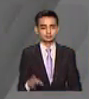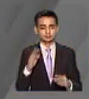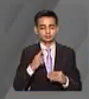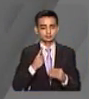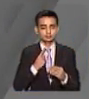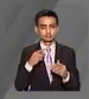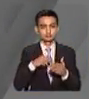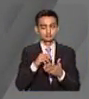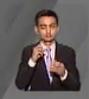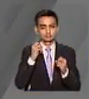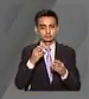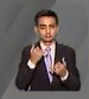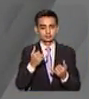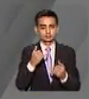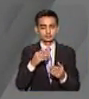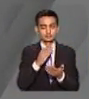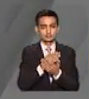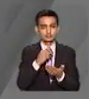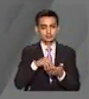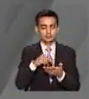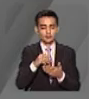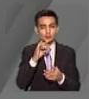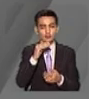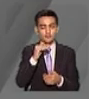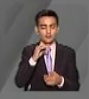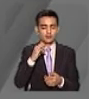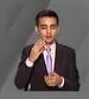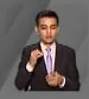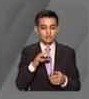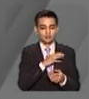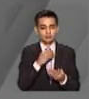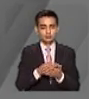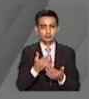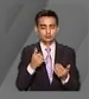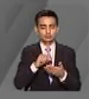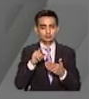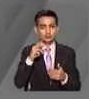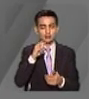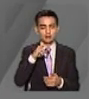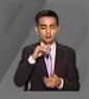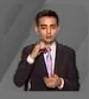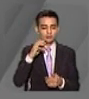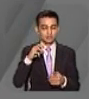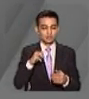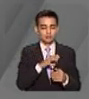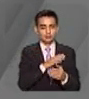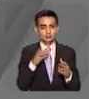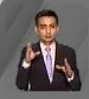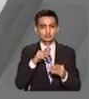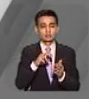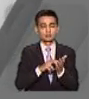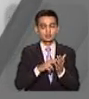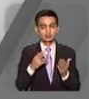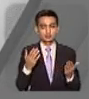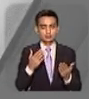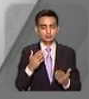Вынужденный авитаминоз. Почему с прилавков исчезают доступные по ценам овощи? По какой причине подорожала капуста? Чего опасаются покупатели? И мы боимся,